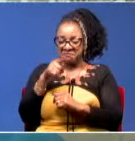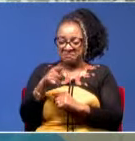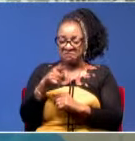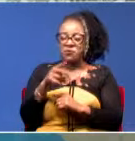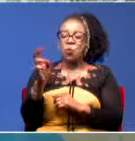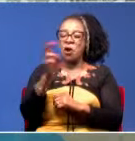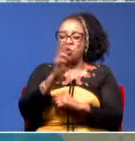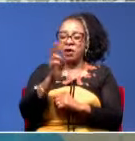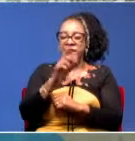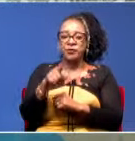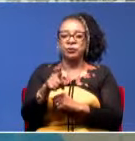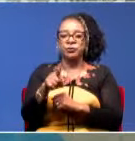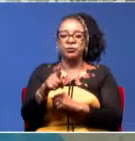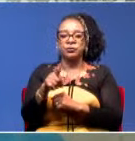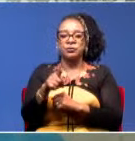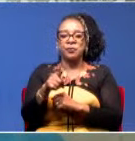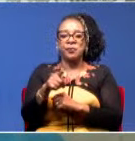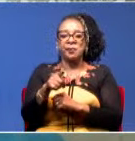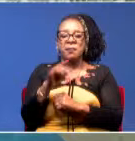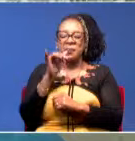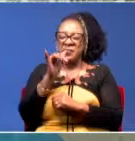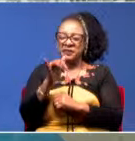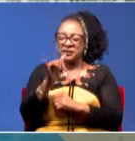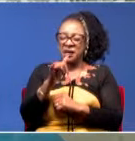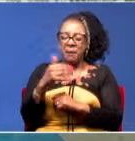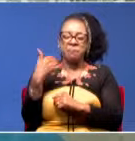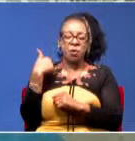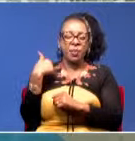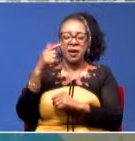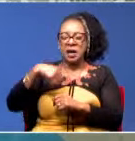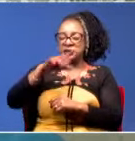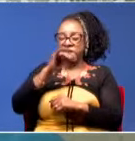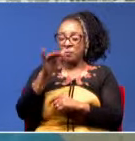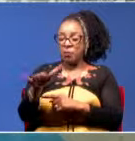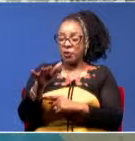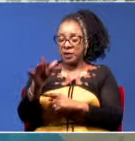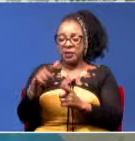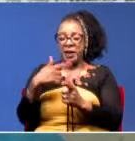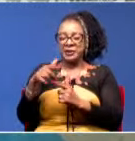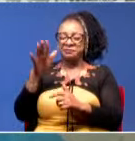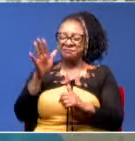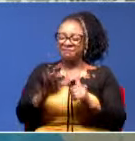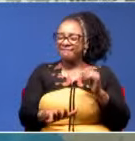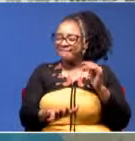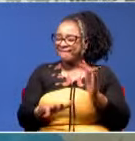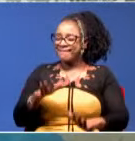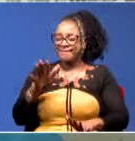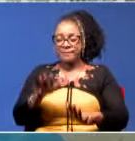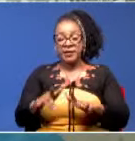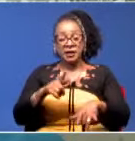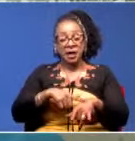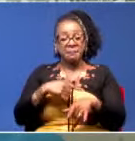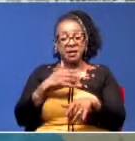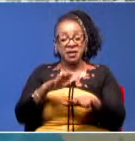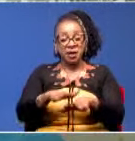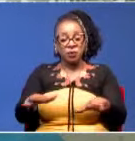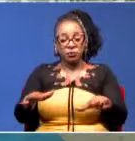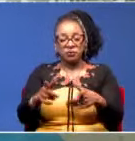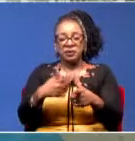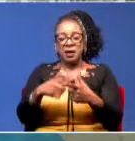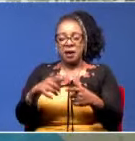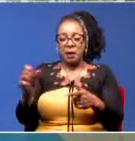tunatafuta. Hii shati imetusumbua kutoka asubuhi. Ndio wakanikanyaga, wakanikanyaga nikiwa chini, alafu